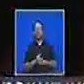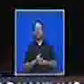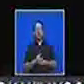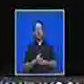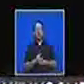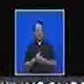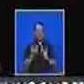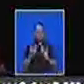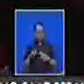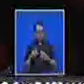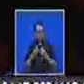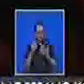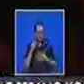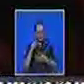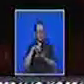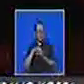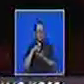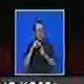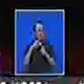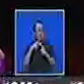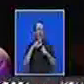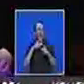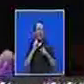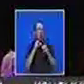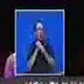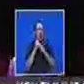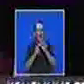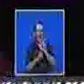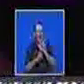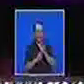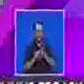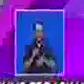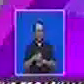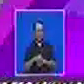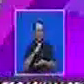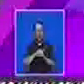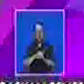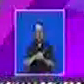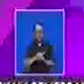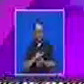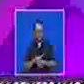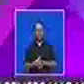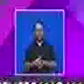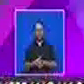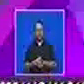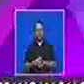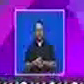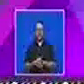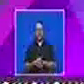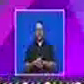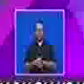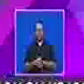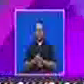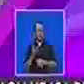Baik, tadi sudah jelas ya di Pekalongan itu. Saya berikan kesempatan paslon nomor urut 2 untuk menanggapi studi kasus dengan